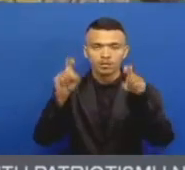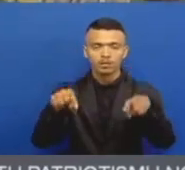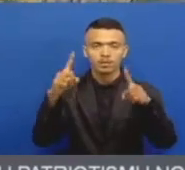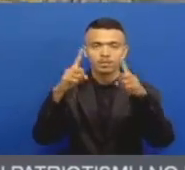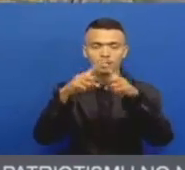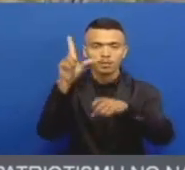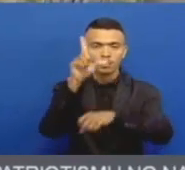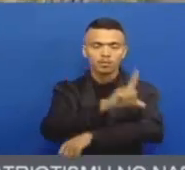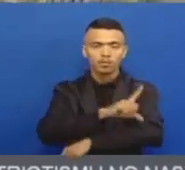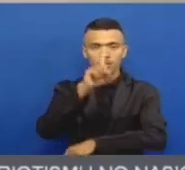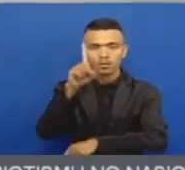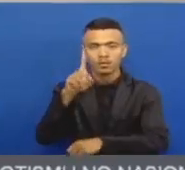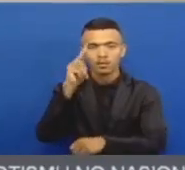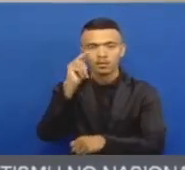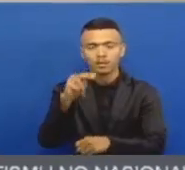lorong idania.